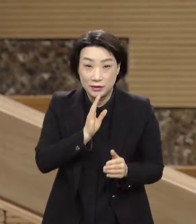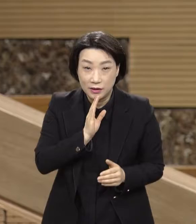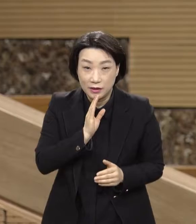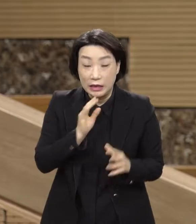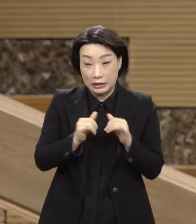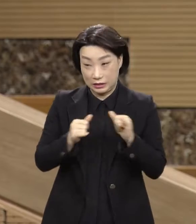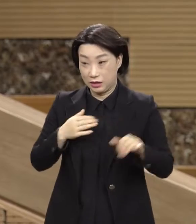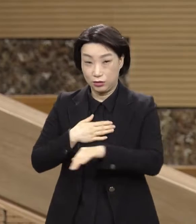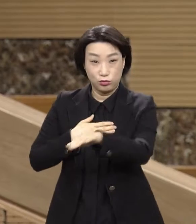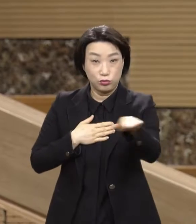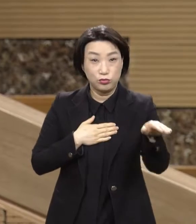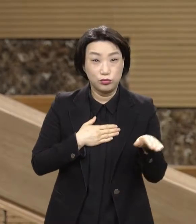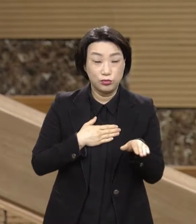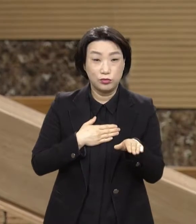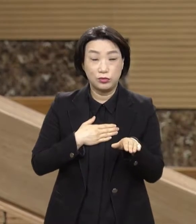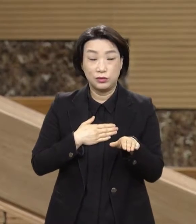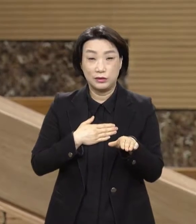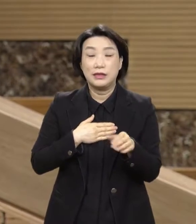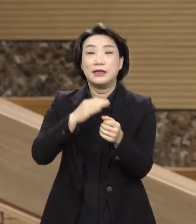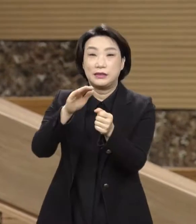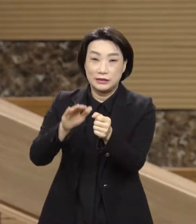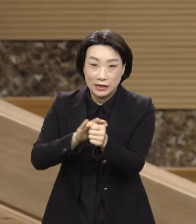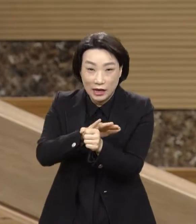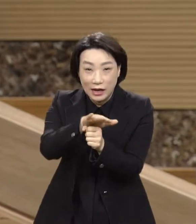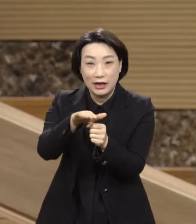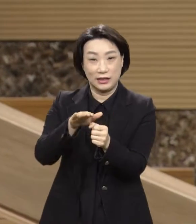우리 인간을